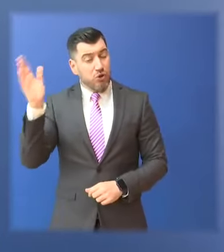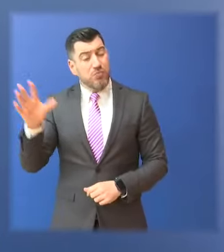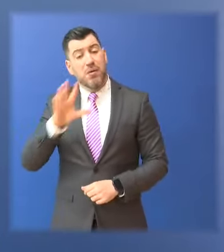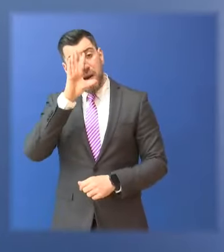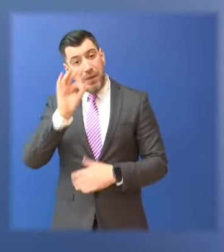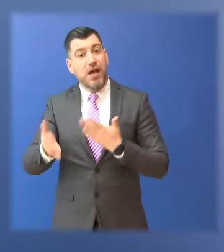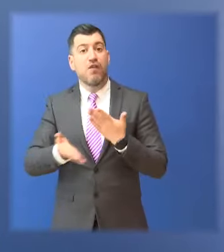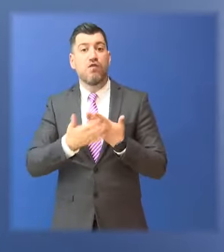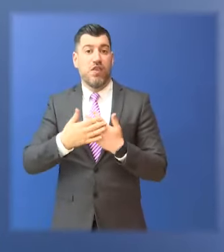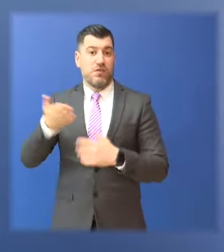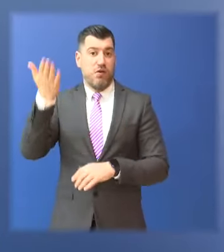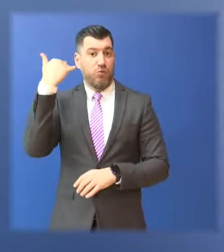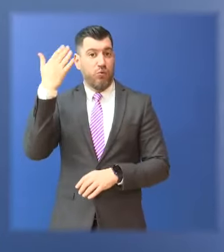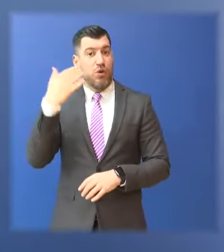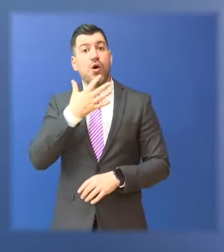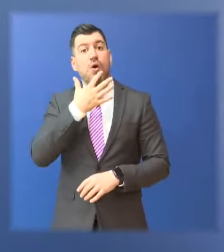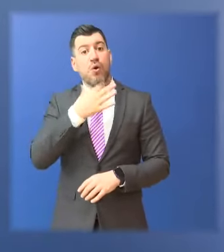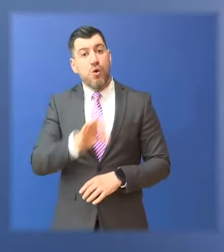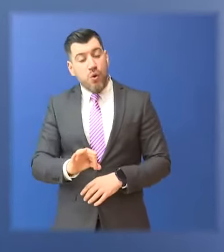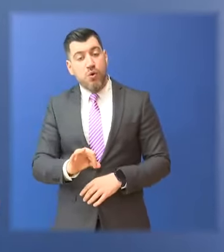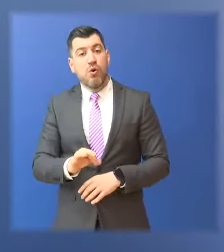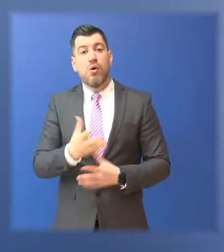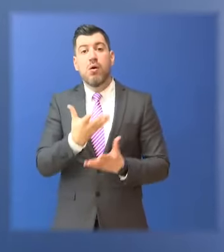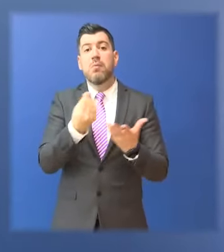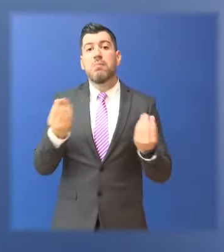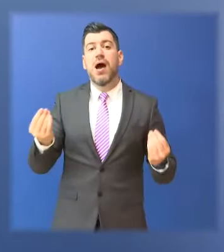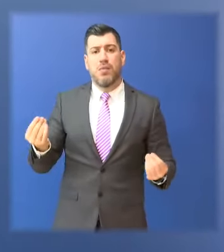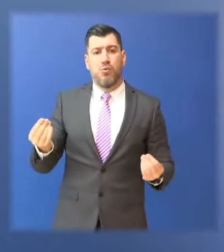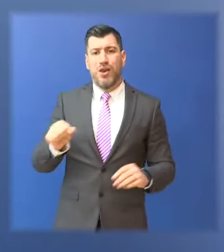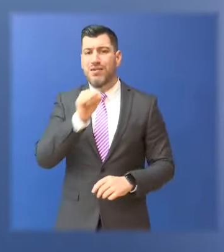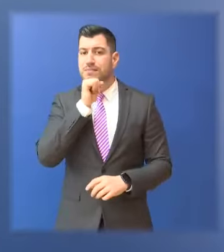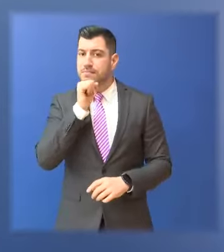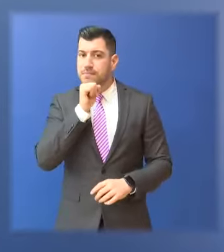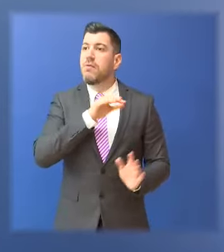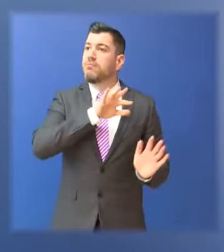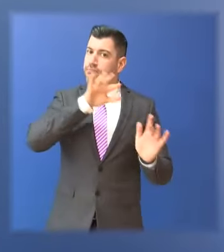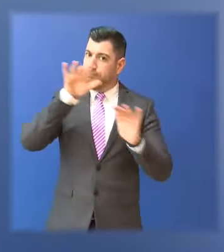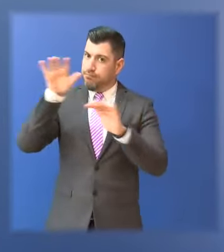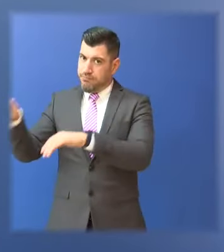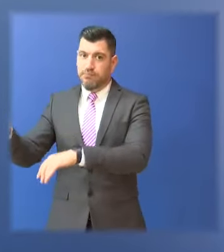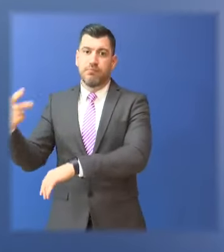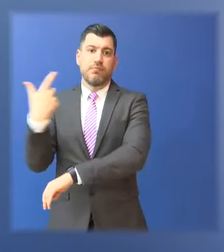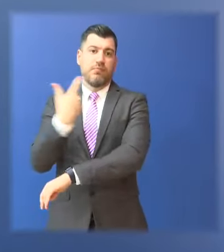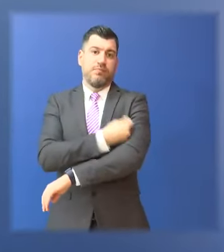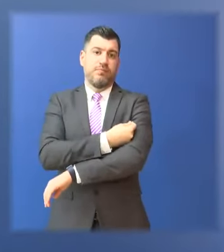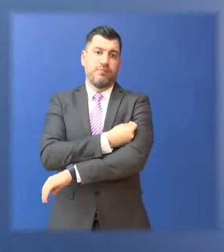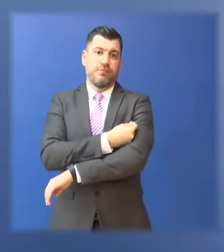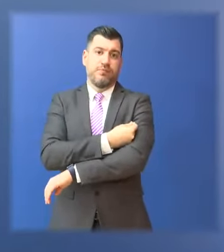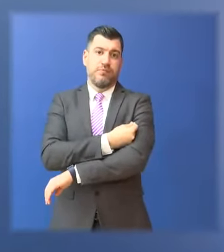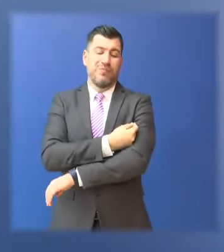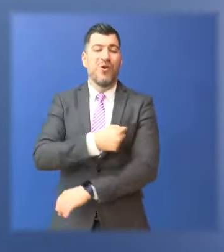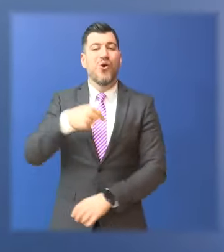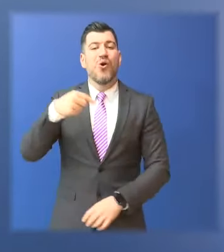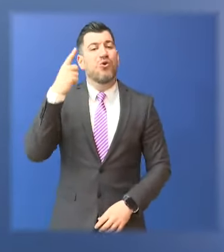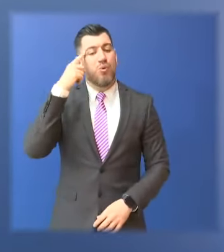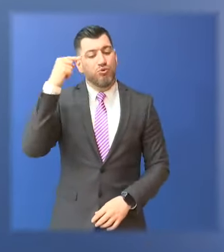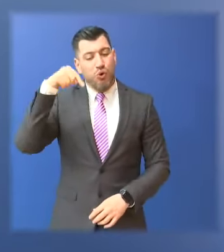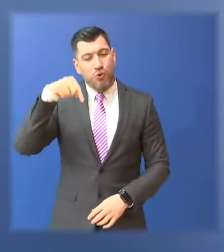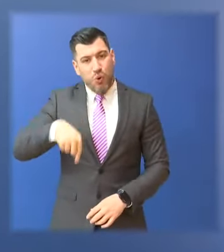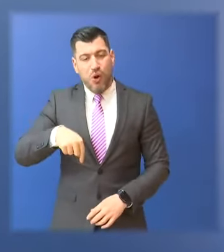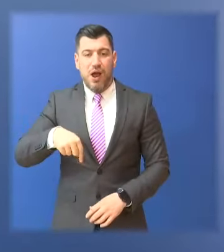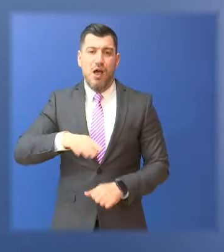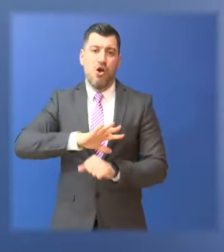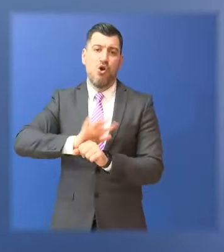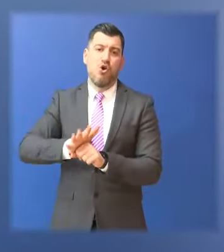γιατί αυξήθηκαν πολύ, ειδικά στους άνω των 60, τα ποσοστά εμβολιασμού. Πλέον θεωρώ ότι είμαστε σε μια νέα πραγματικότητα,